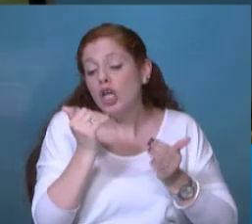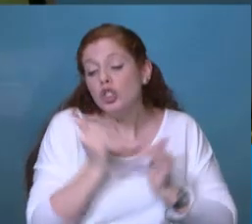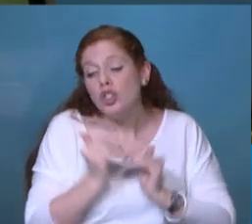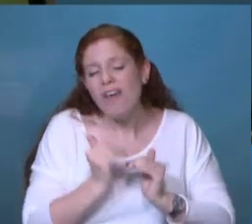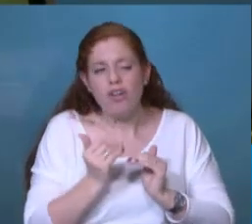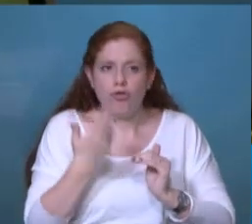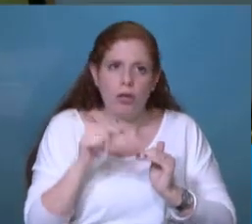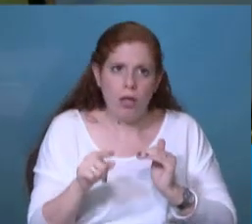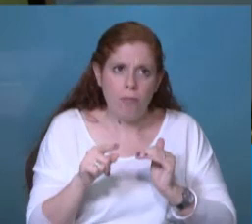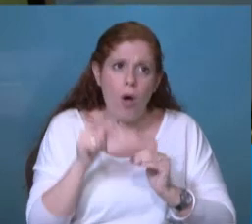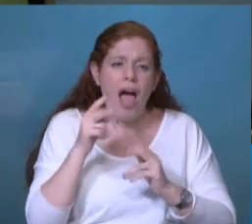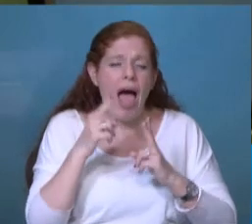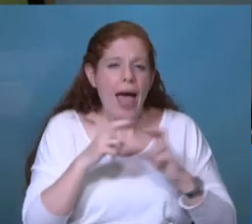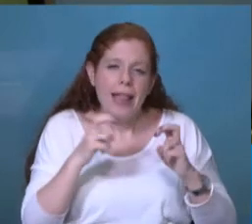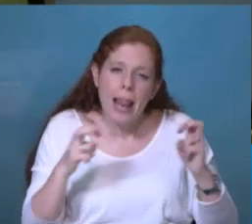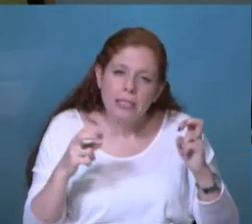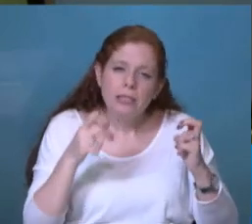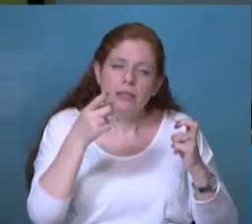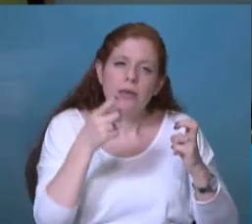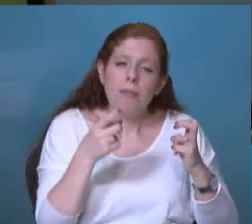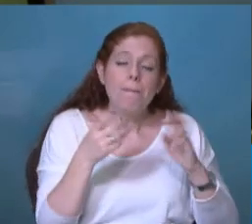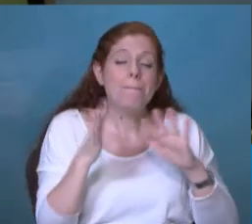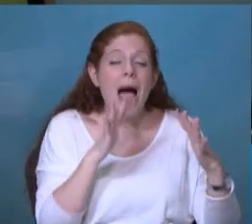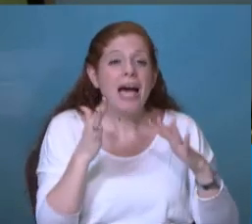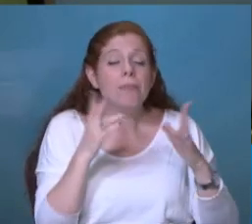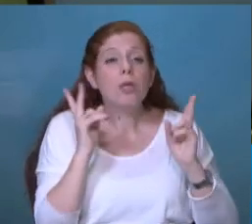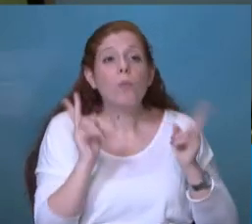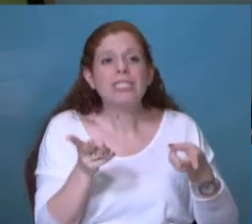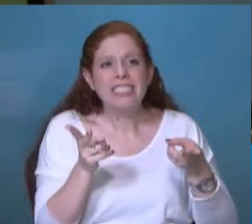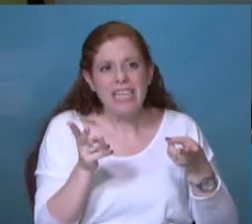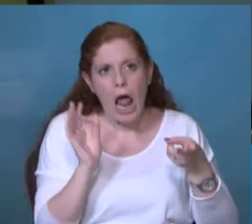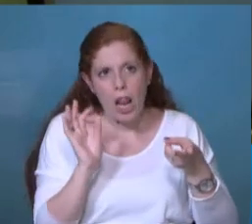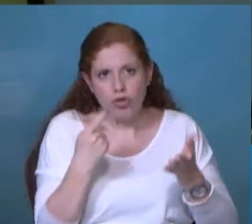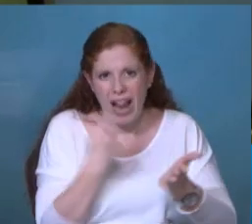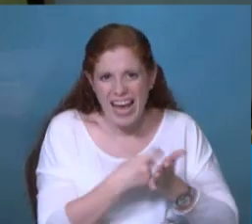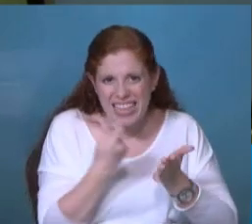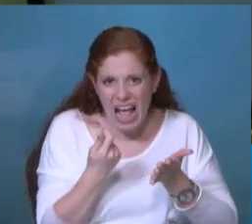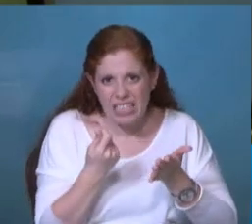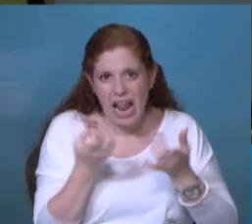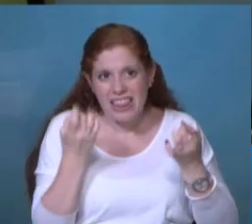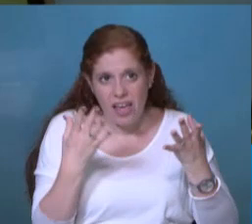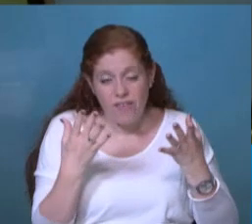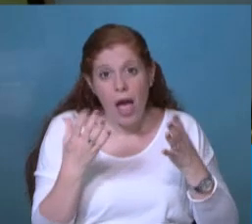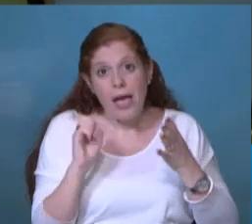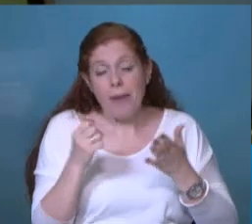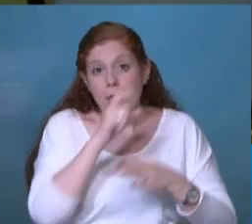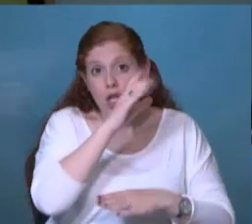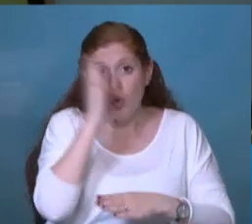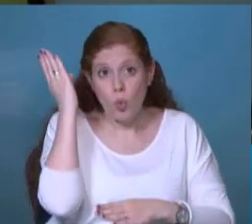בשווקי ההון ברחבי העולם מעריכים את פוטנציאל הכנס על טבע במידה ותורשה